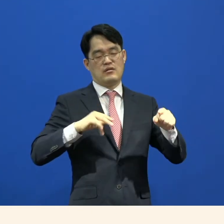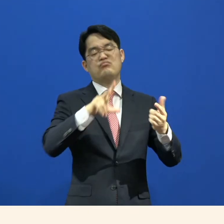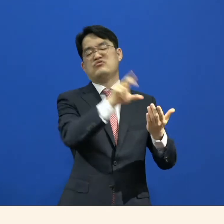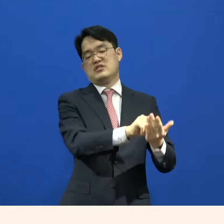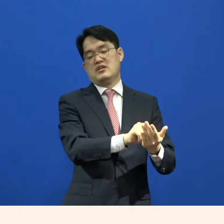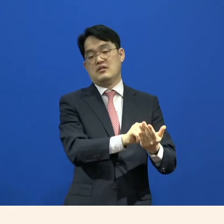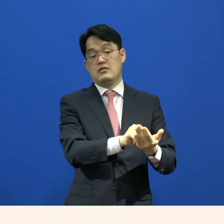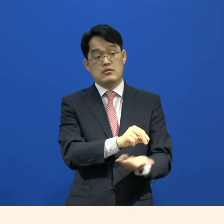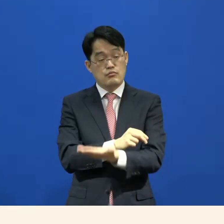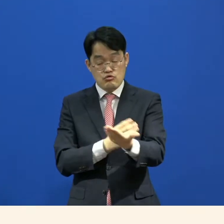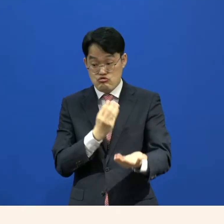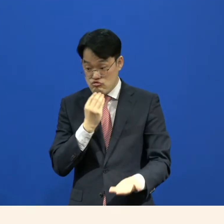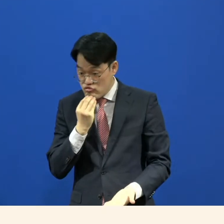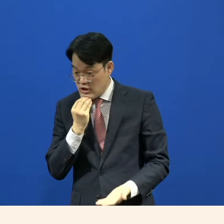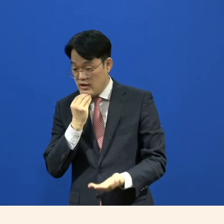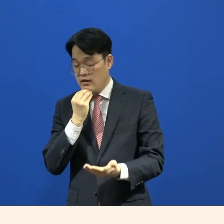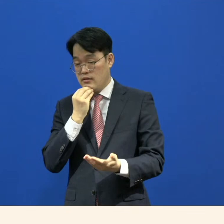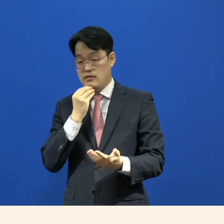할례가.